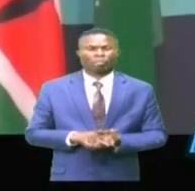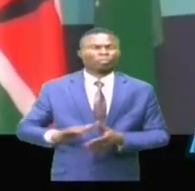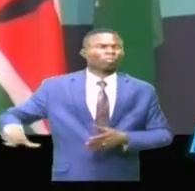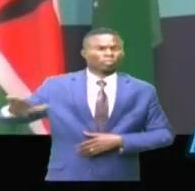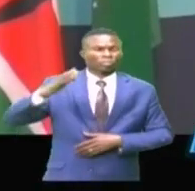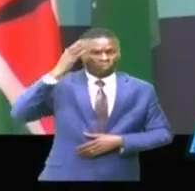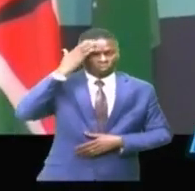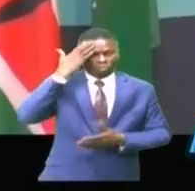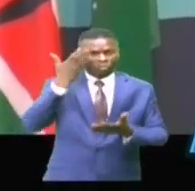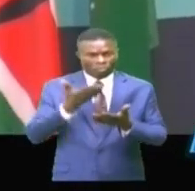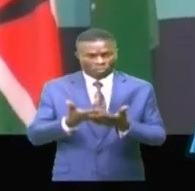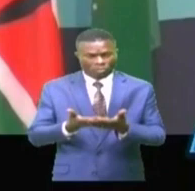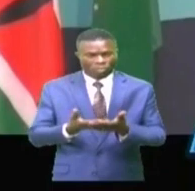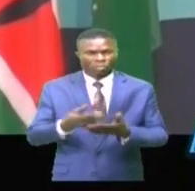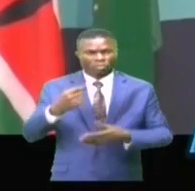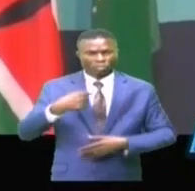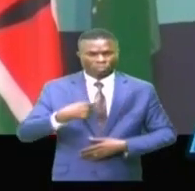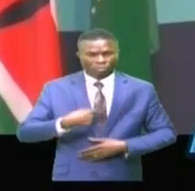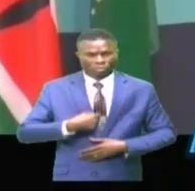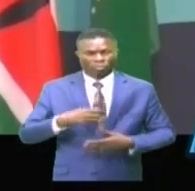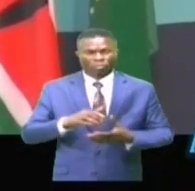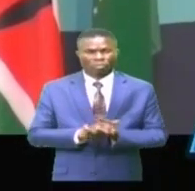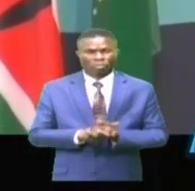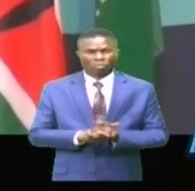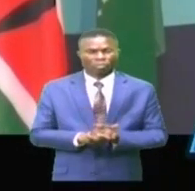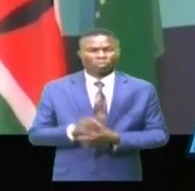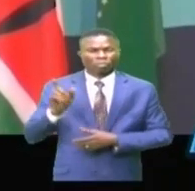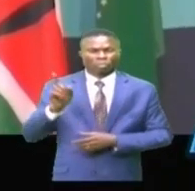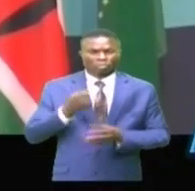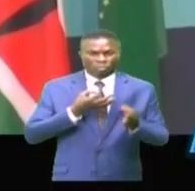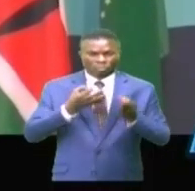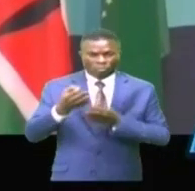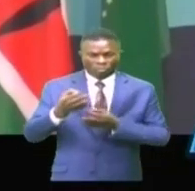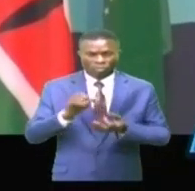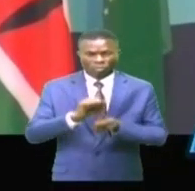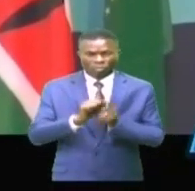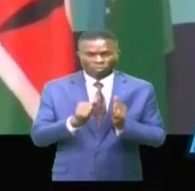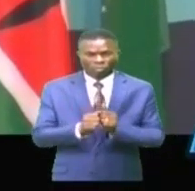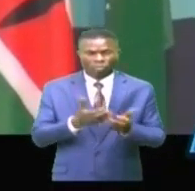ici les questions de français